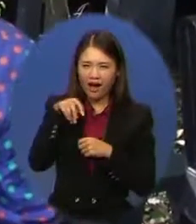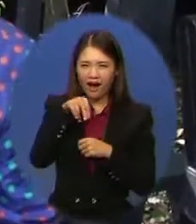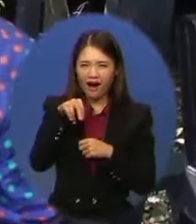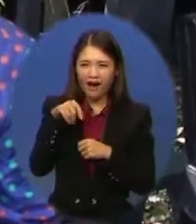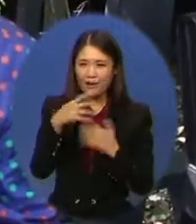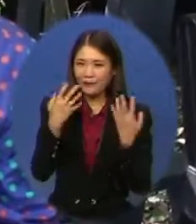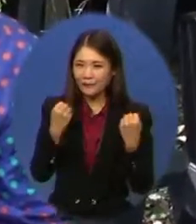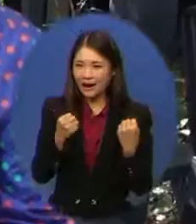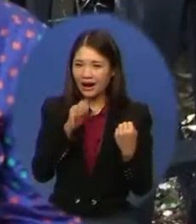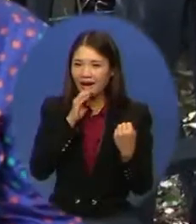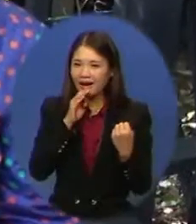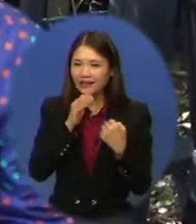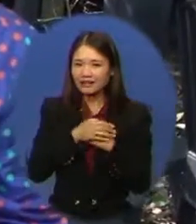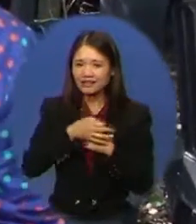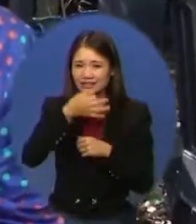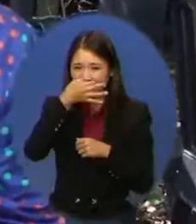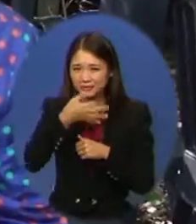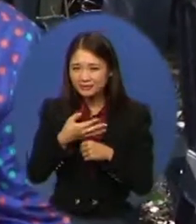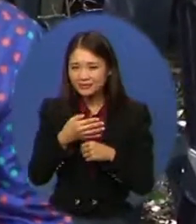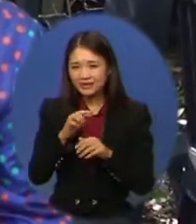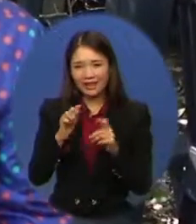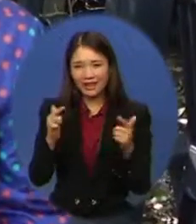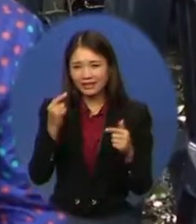같은데 힘드시진 않으셨어요?